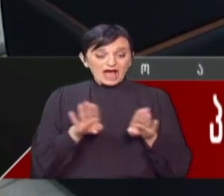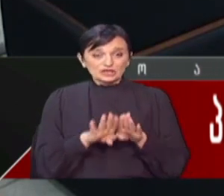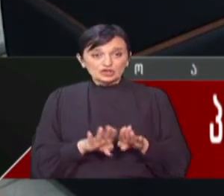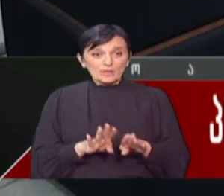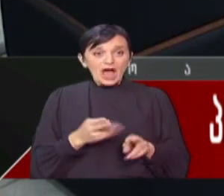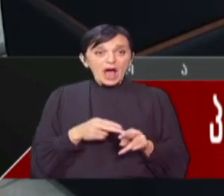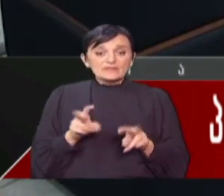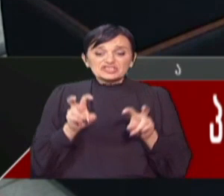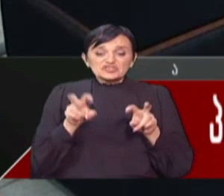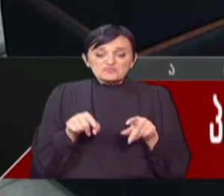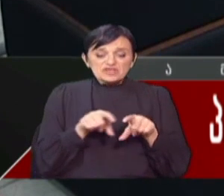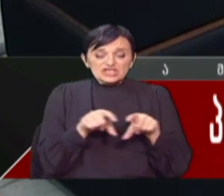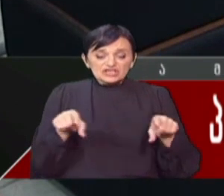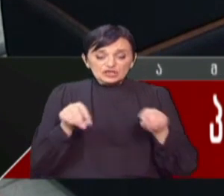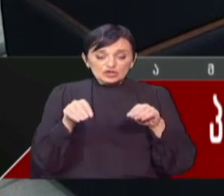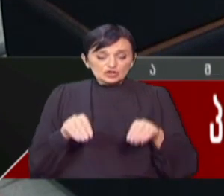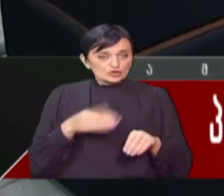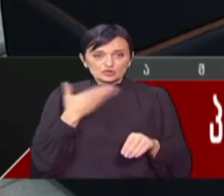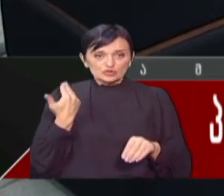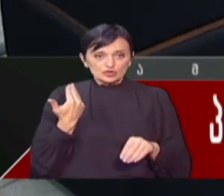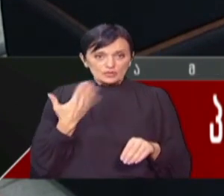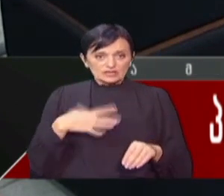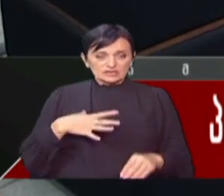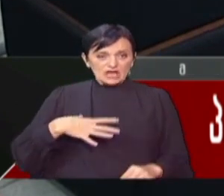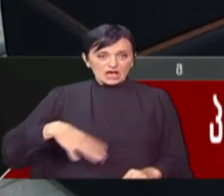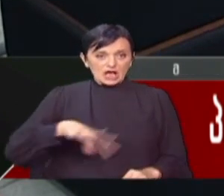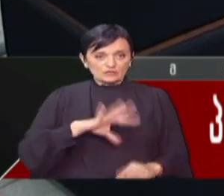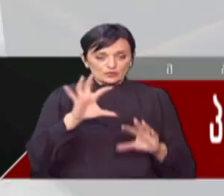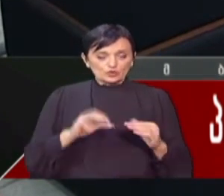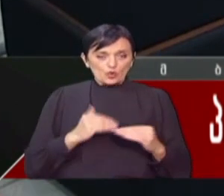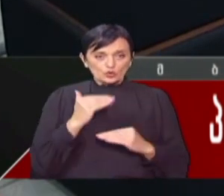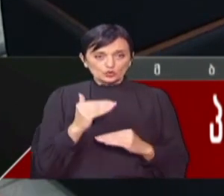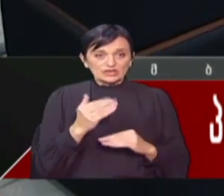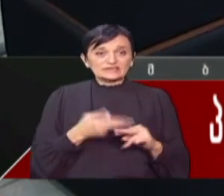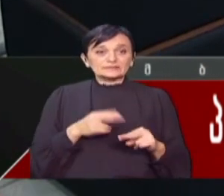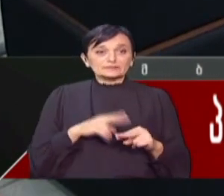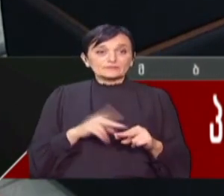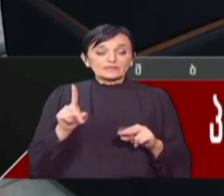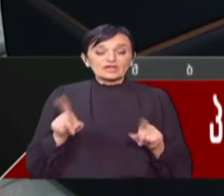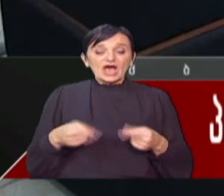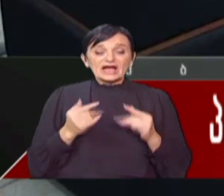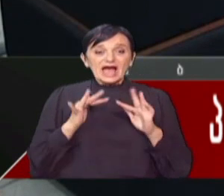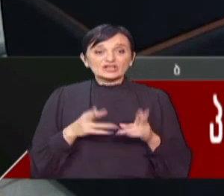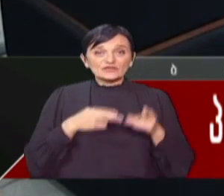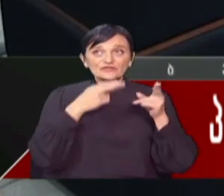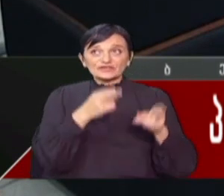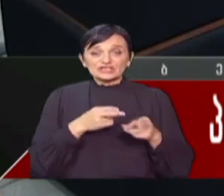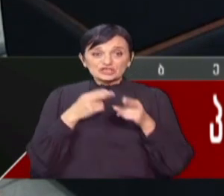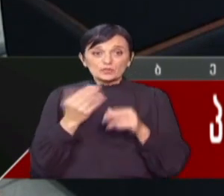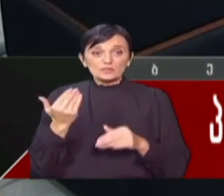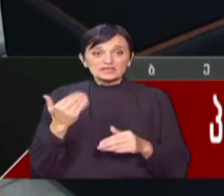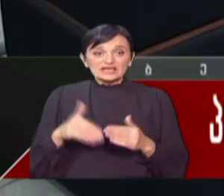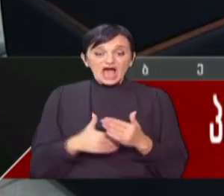ამის მინიშნებაც კი არ არის არავითარი გუნებრივია საქართველოს კონსტიტუციაში. იმიტომ განახორციელა ეს ვიზიტები, რომ მისი